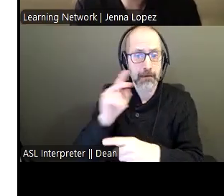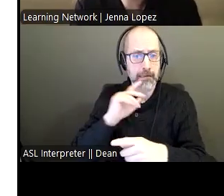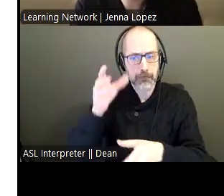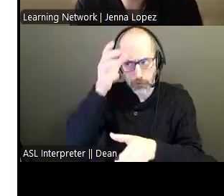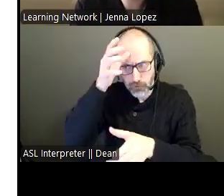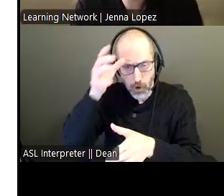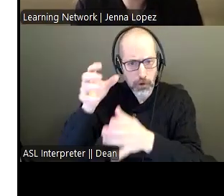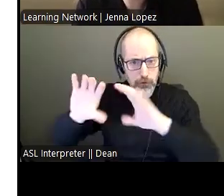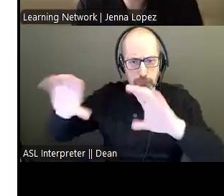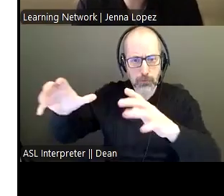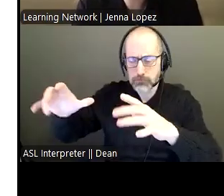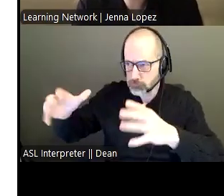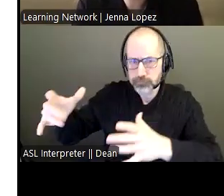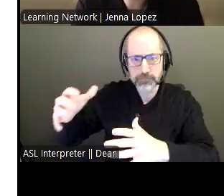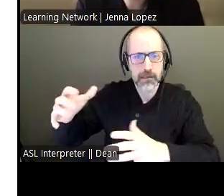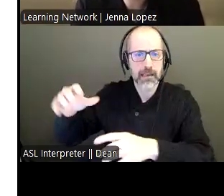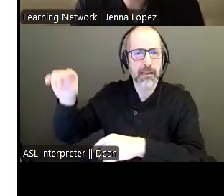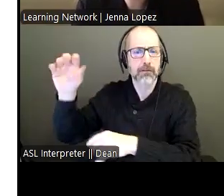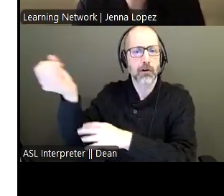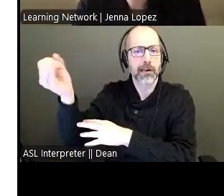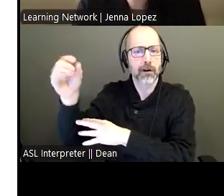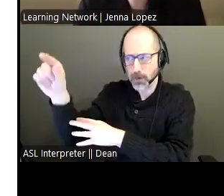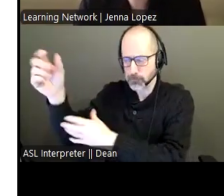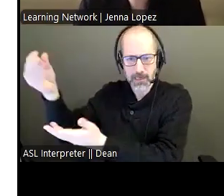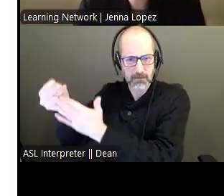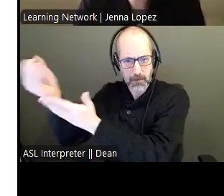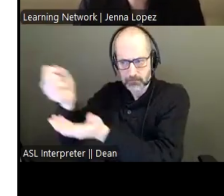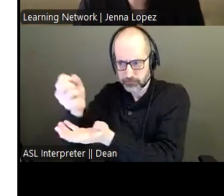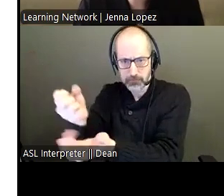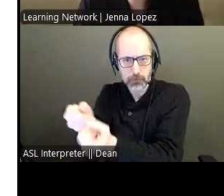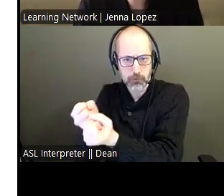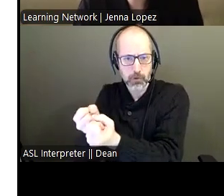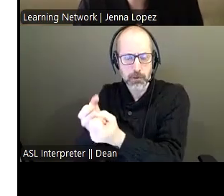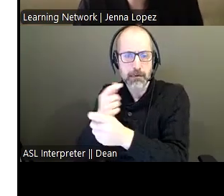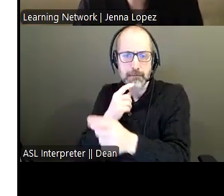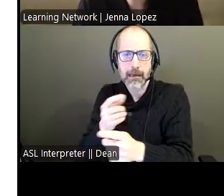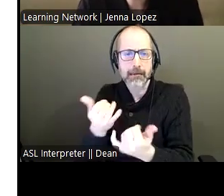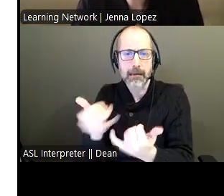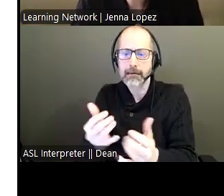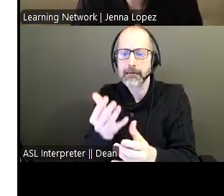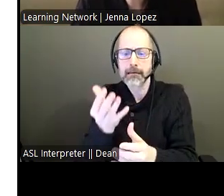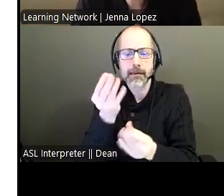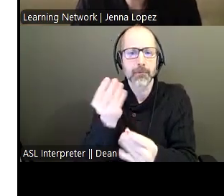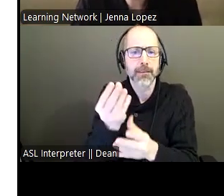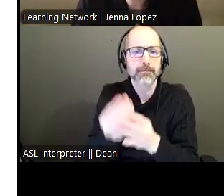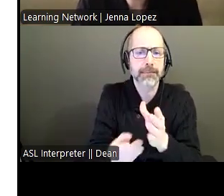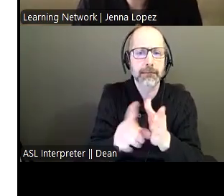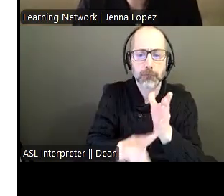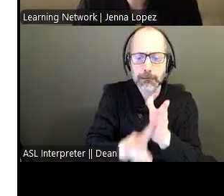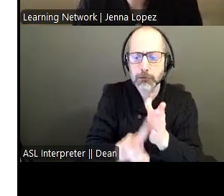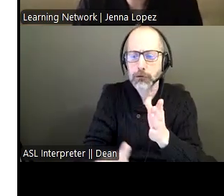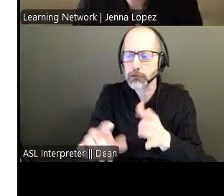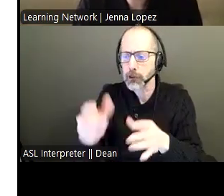une initiative de mobilisation des connaissances financée par le gouvernement de l'Ontario qui comble le fossé entre la recherche actuelle sur la